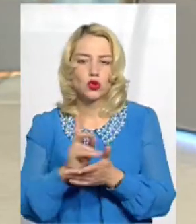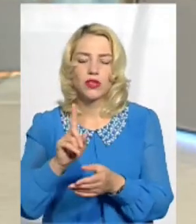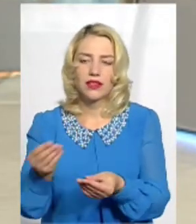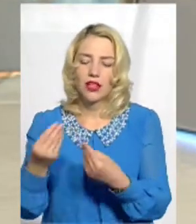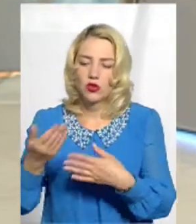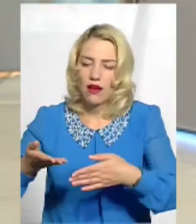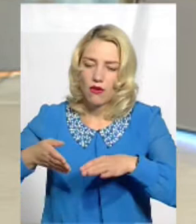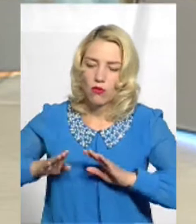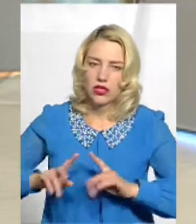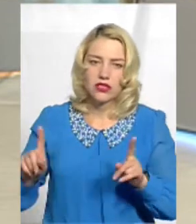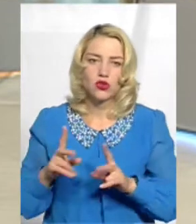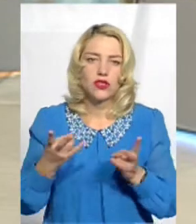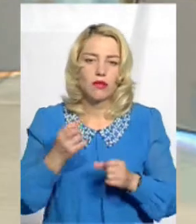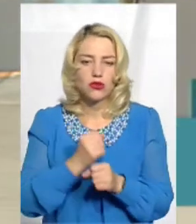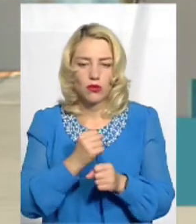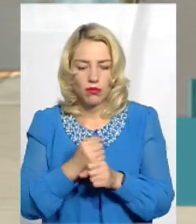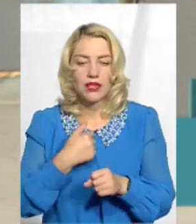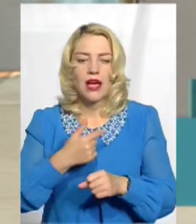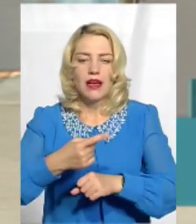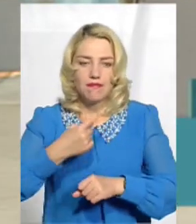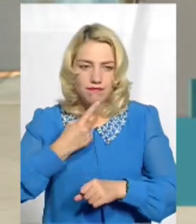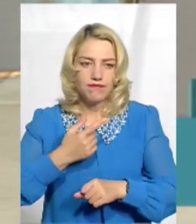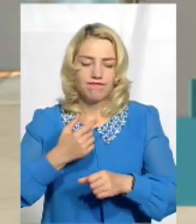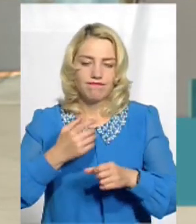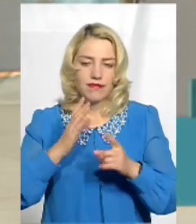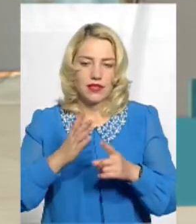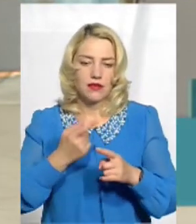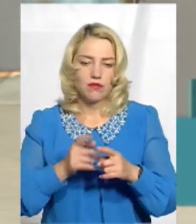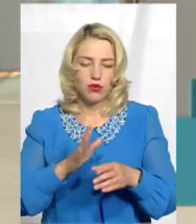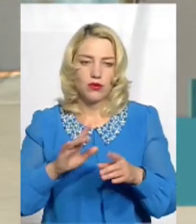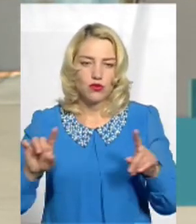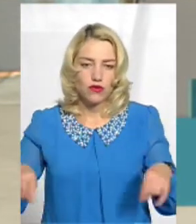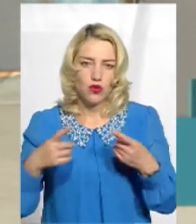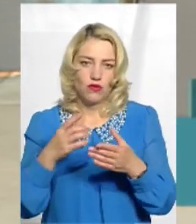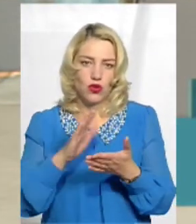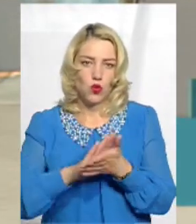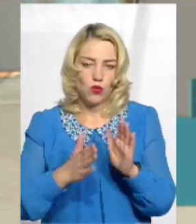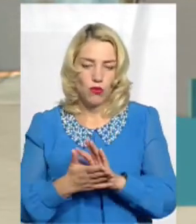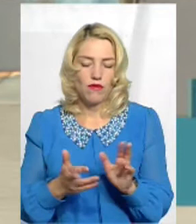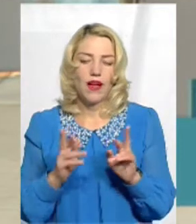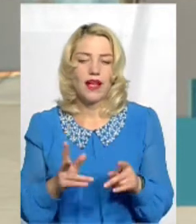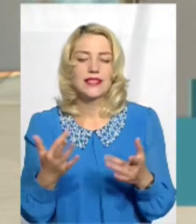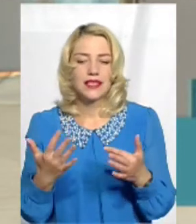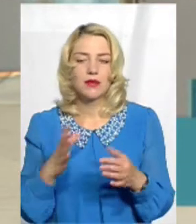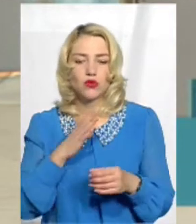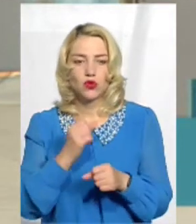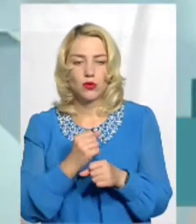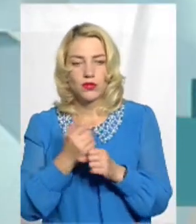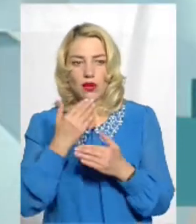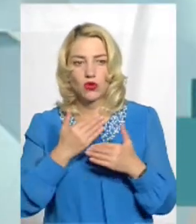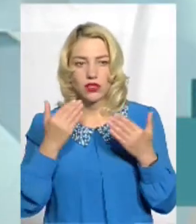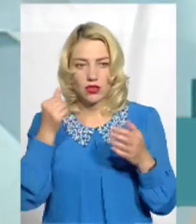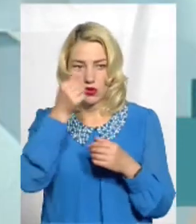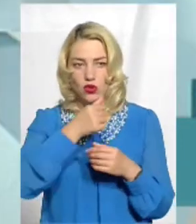що необхідно зробити, ми інформуємо про це засновників і, власне, створюємо умови. Але скільки було зроблено за останні